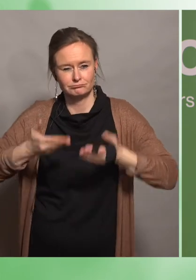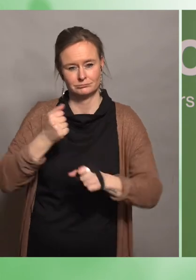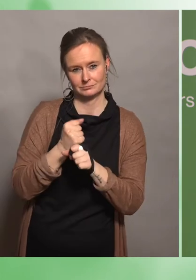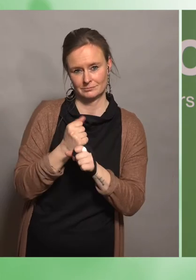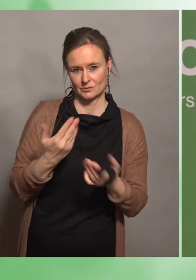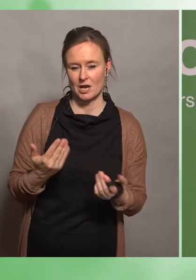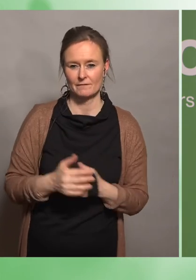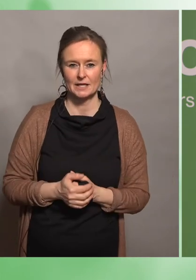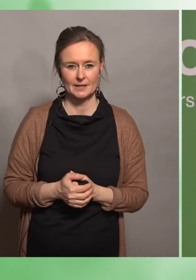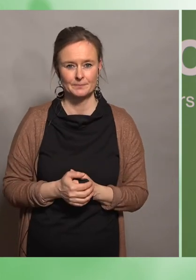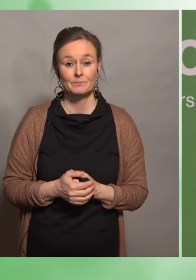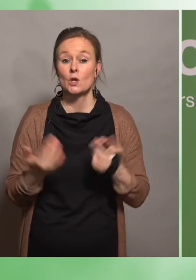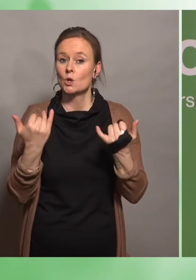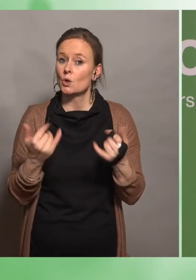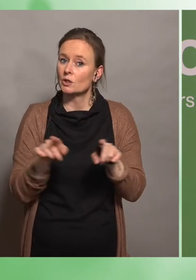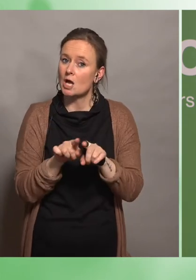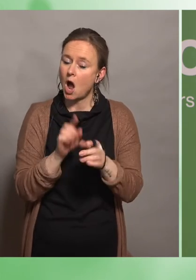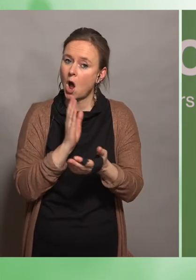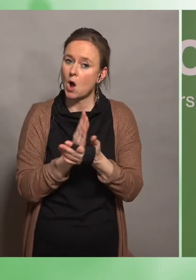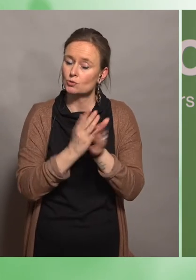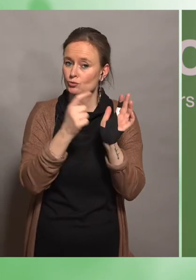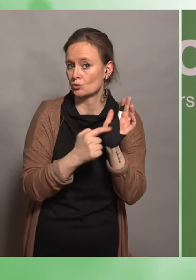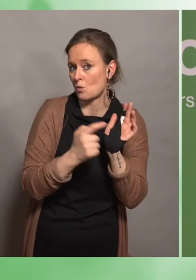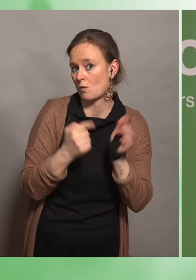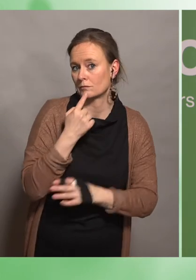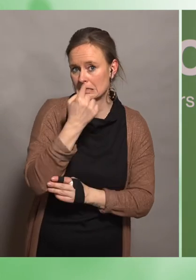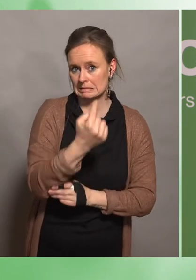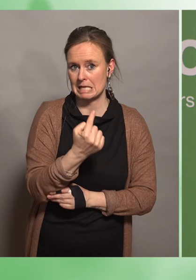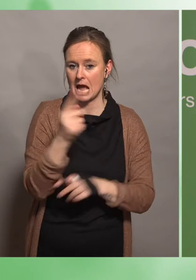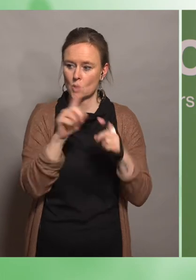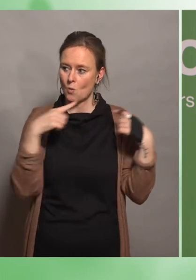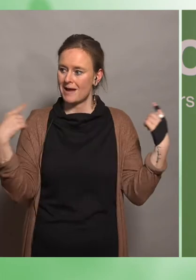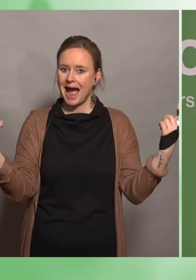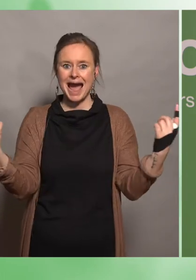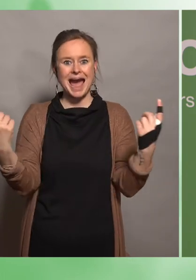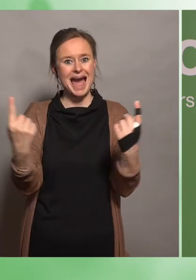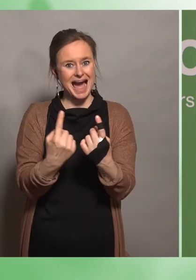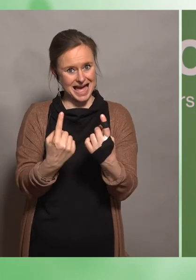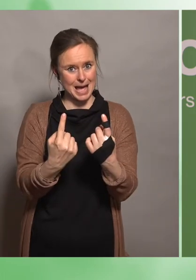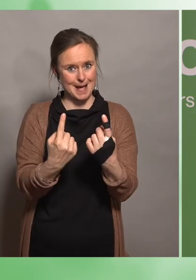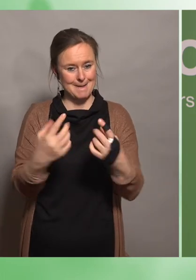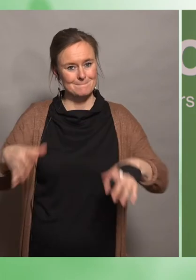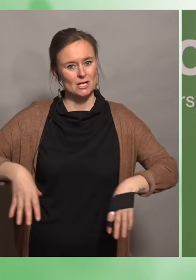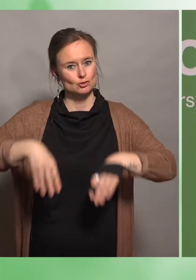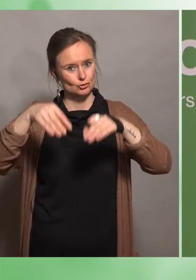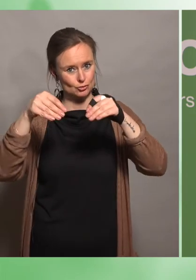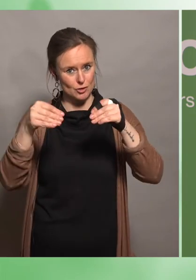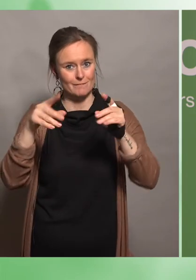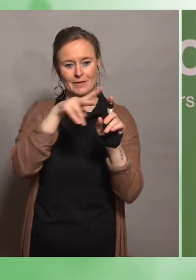es ist heute auch schon sehr häufig erwähnt worden, um die Rahmenbedingungen zu optimieren, um Rahmenbedingungen zu schaffen im